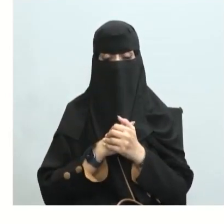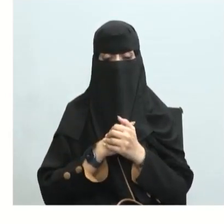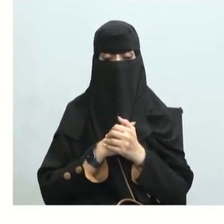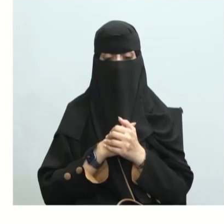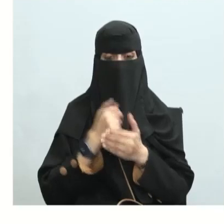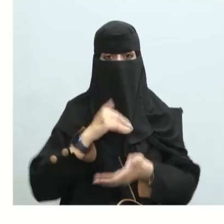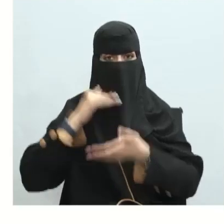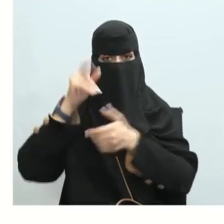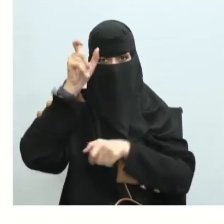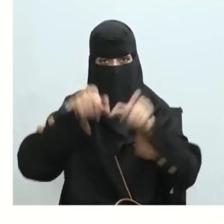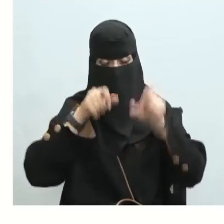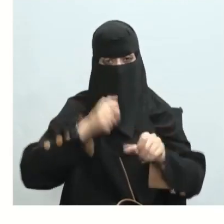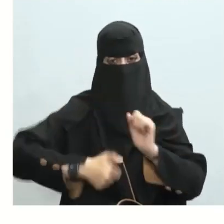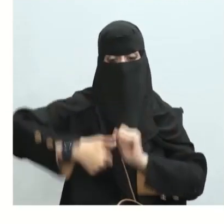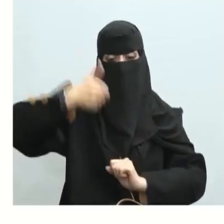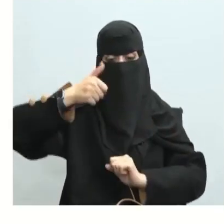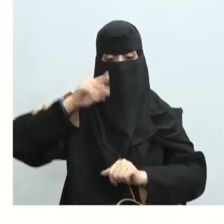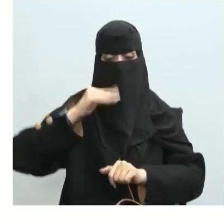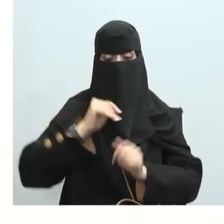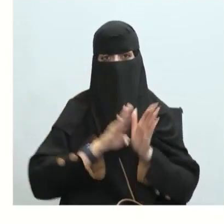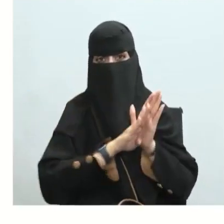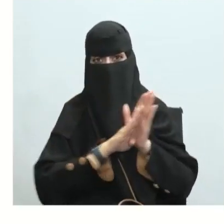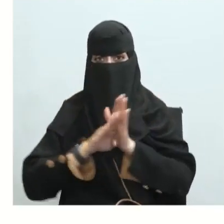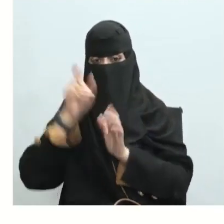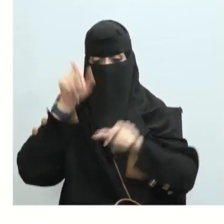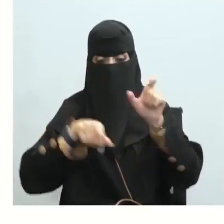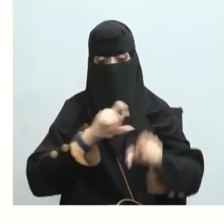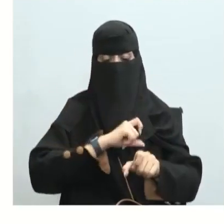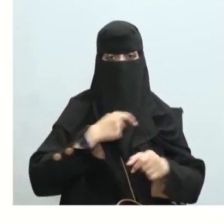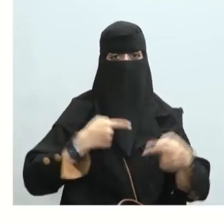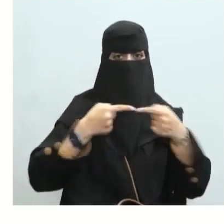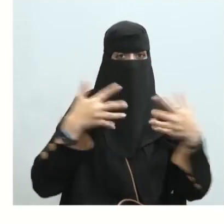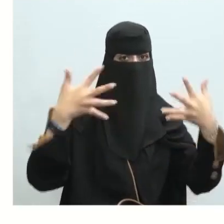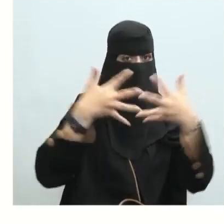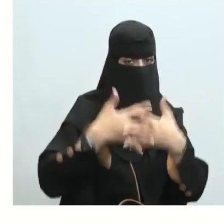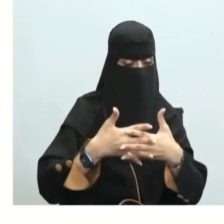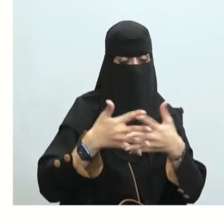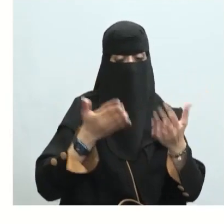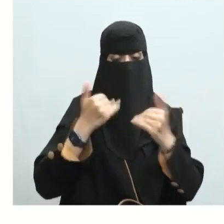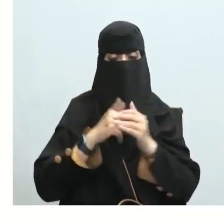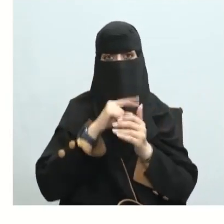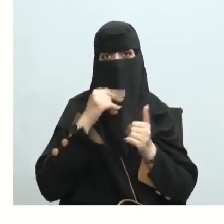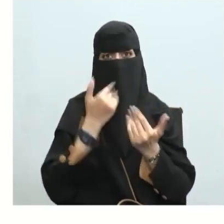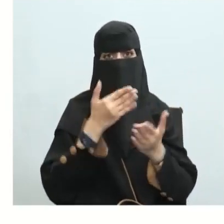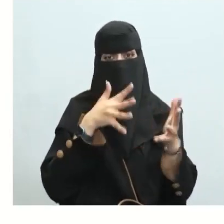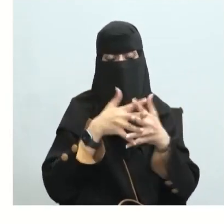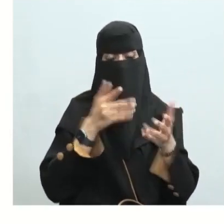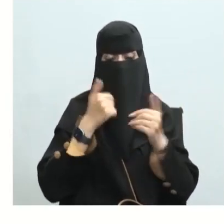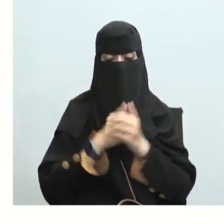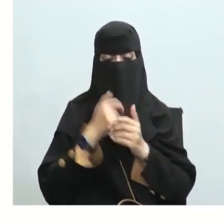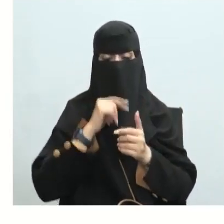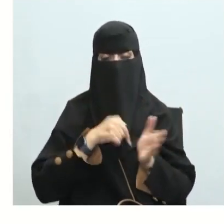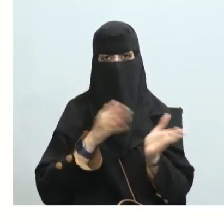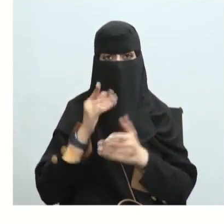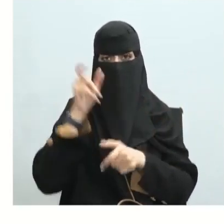هنا تقول تكريم مثلا الطلاب الفائزين هذا من اسباب والاهداف كذلك تحفيز الطلاب الذين لم يشتركوا وايضا تقديم